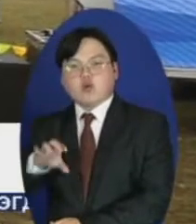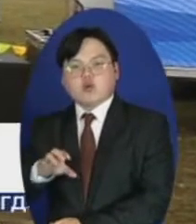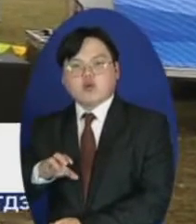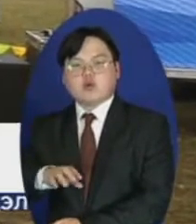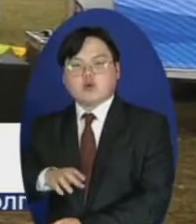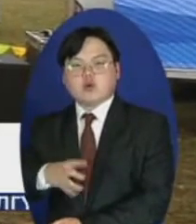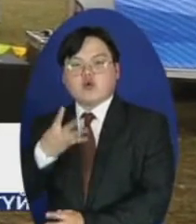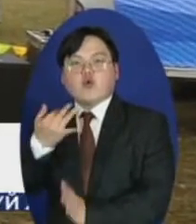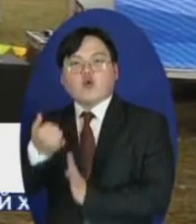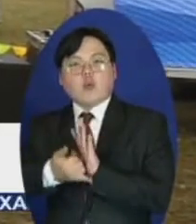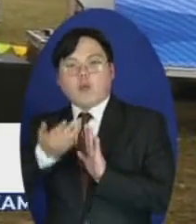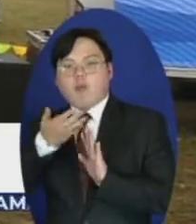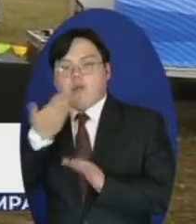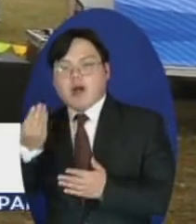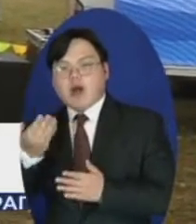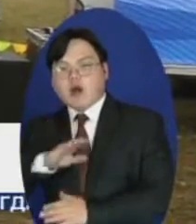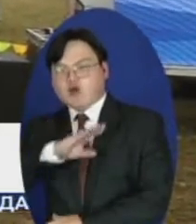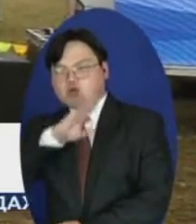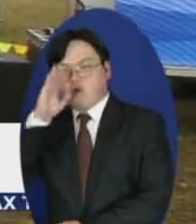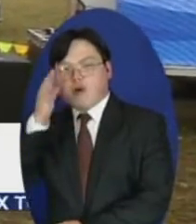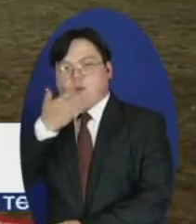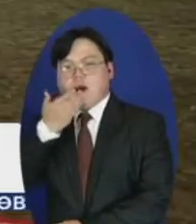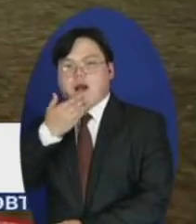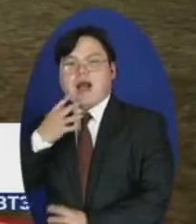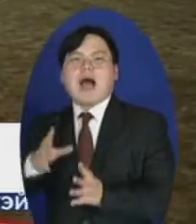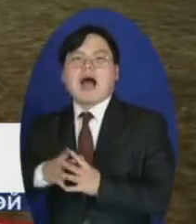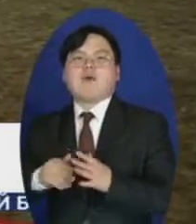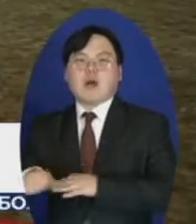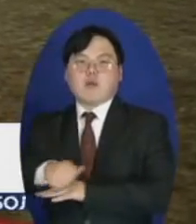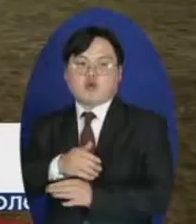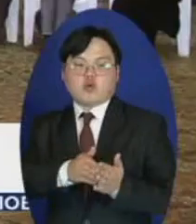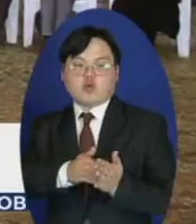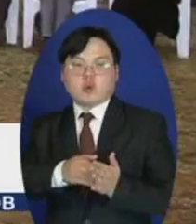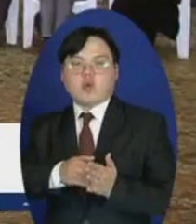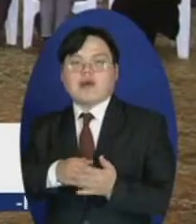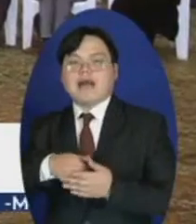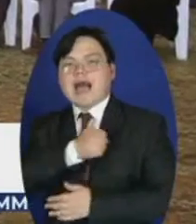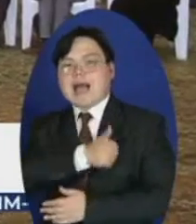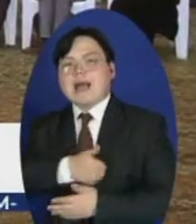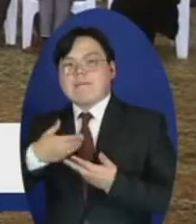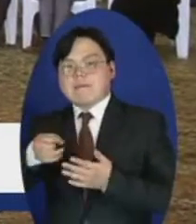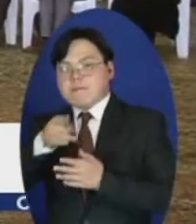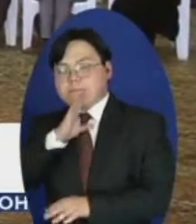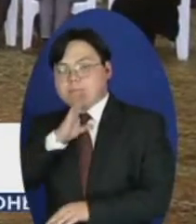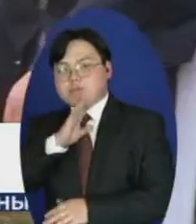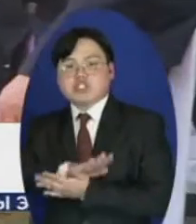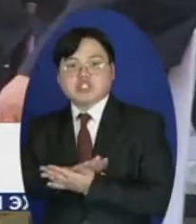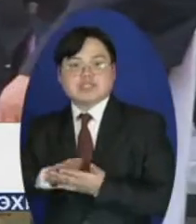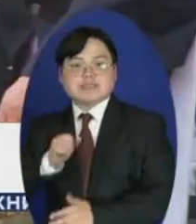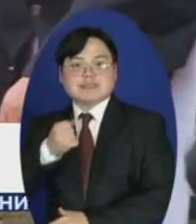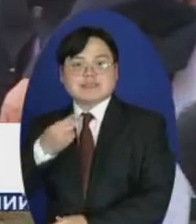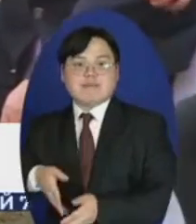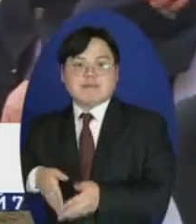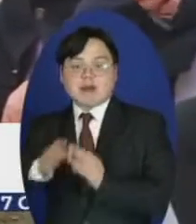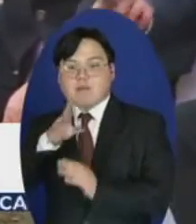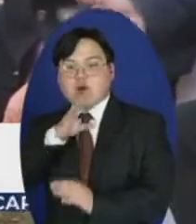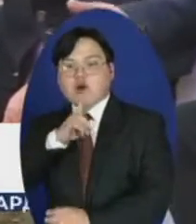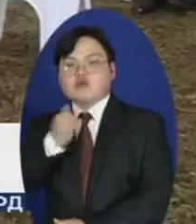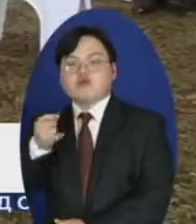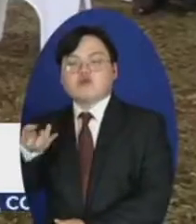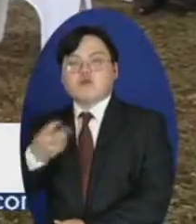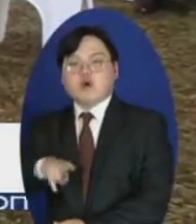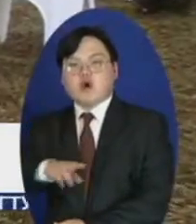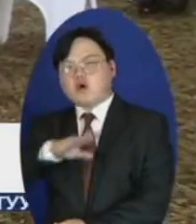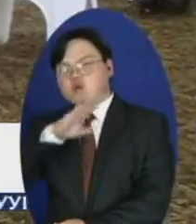үйлрэлт байдаггүй. За, дулаан хангамж өөрөд утгатай ийм 10 аймаг байна. Шинэ станц ашиглалтанд орохтой холбогдсон 100 мод хотын дулаан цэвэр